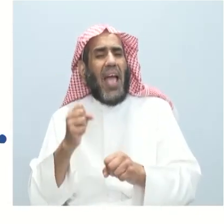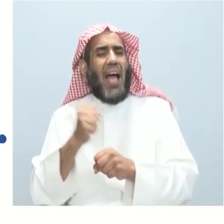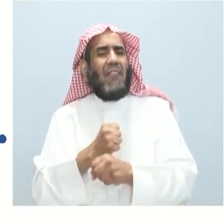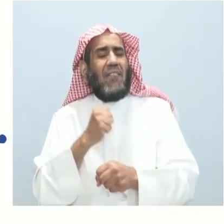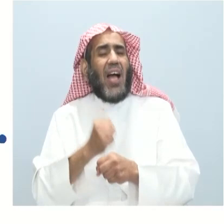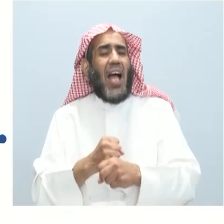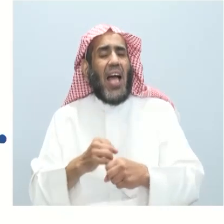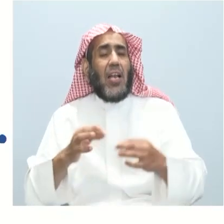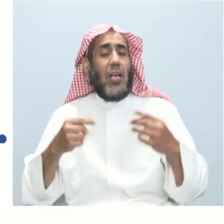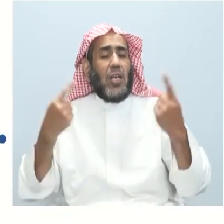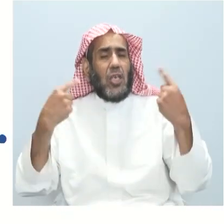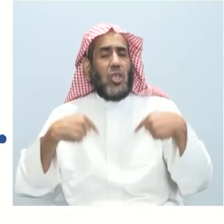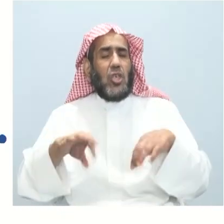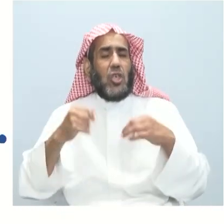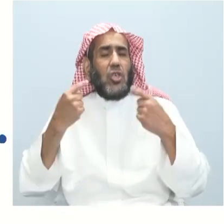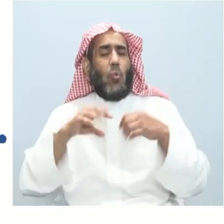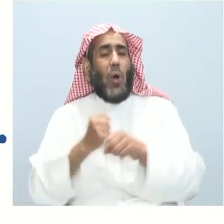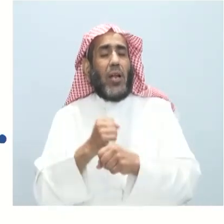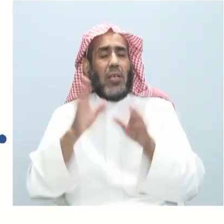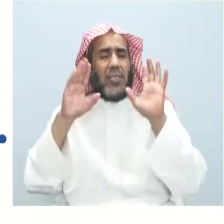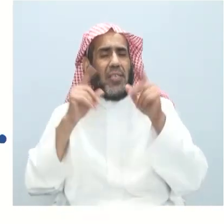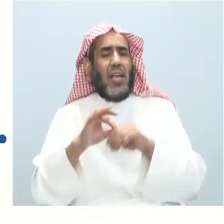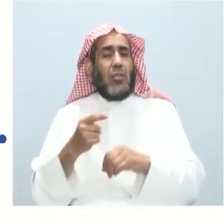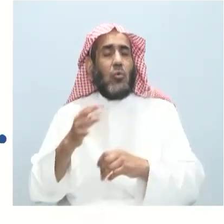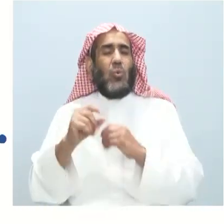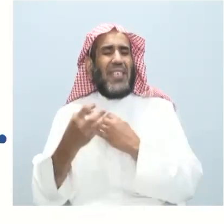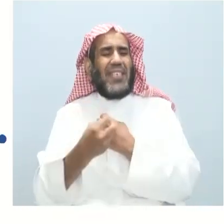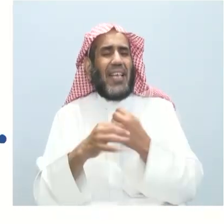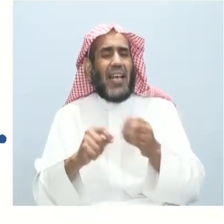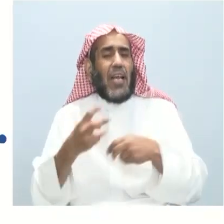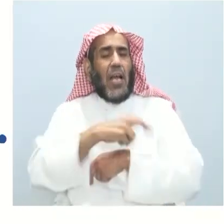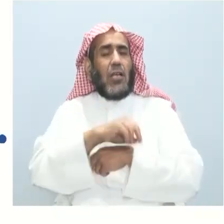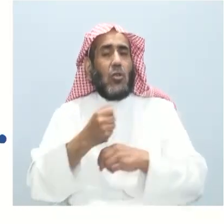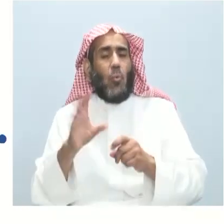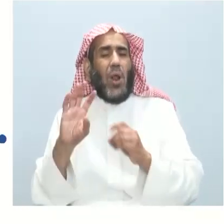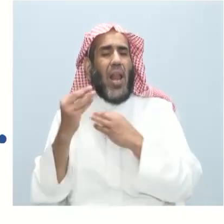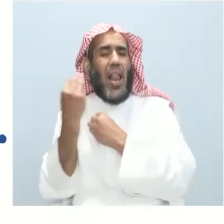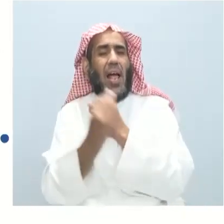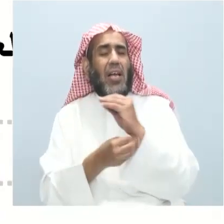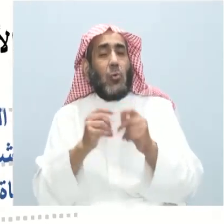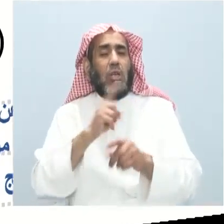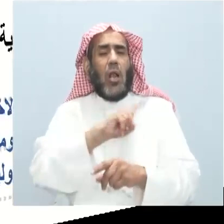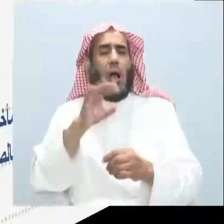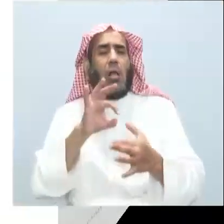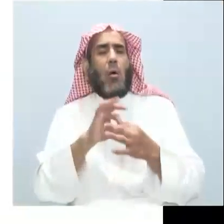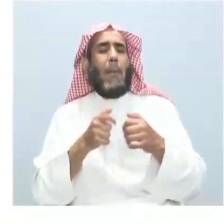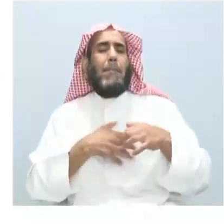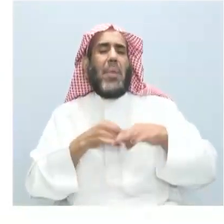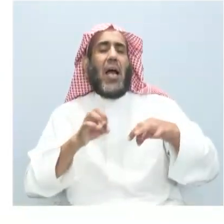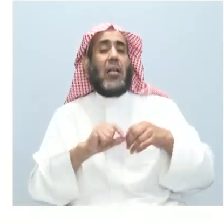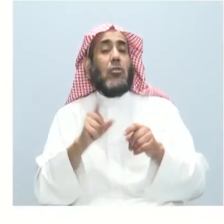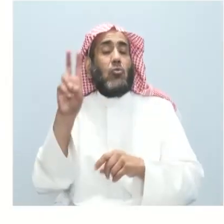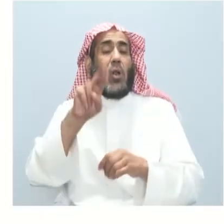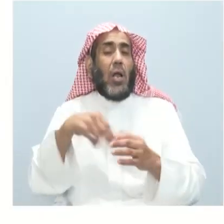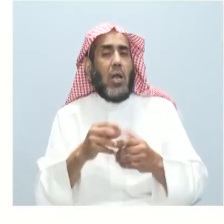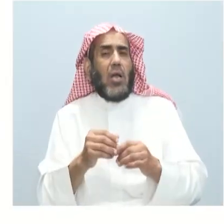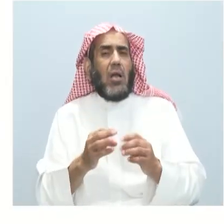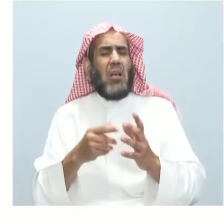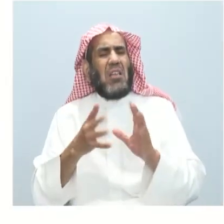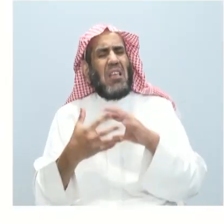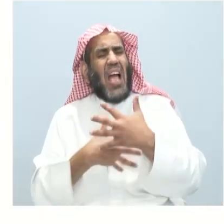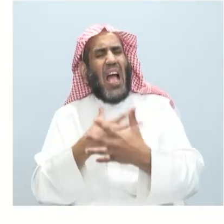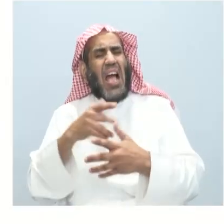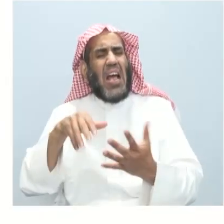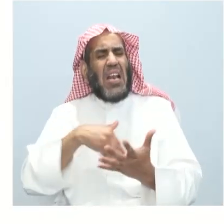الجوارح كالصلاه والزكاه والحج وغيرها وليس له علاقه بالعقائد ناتي الى سؤال اخر يخلط بعض